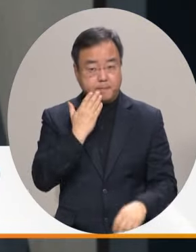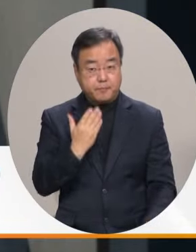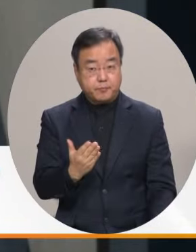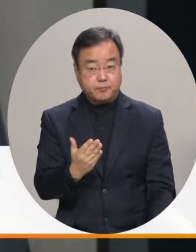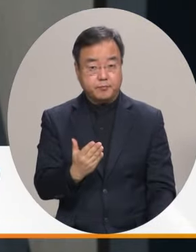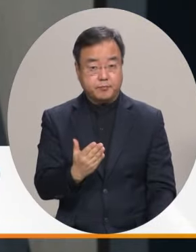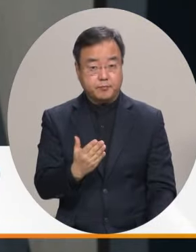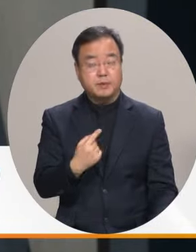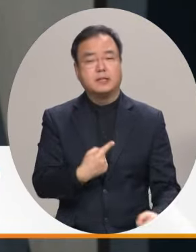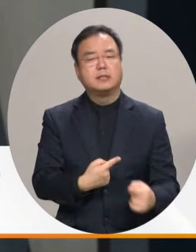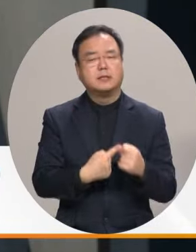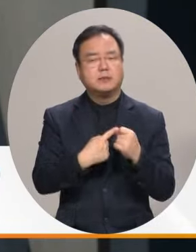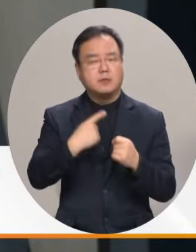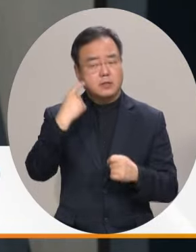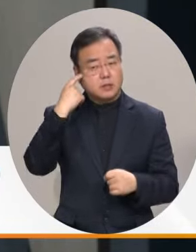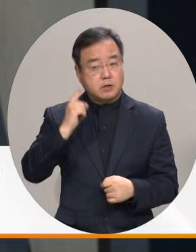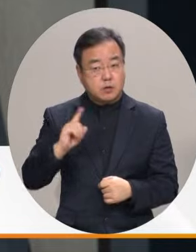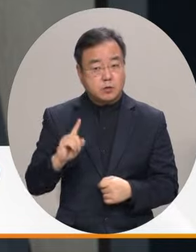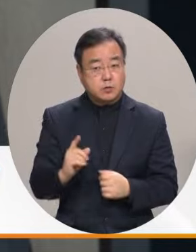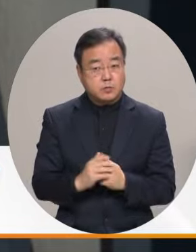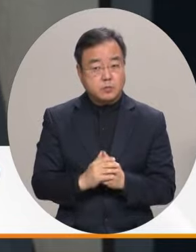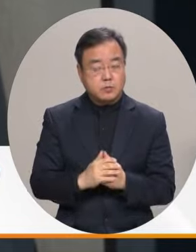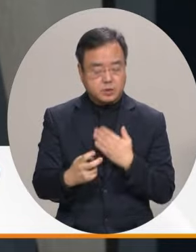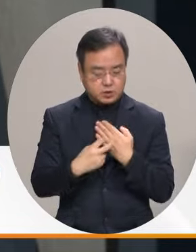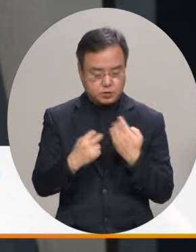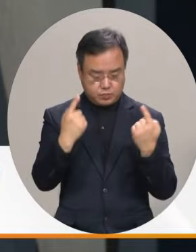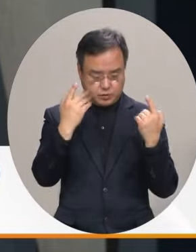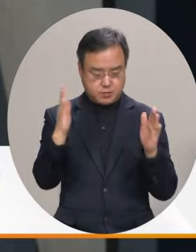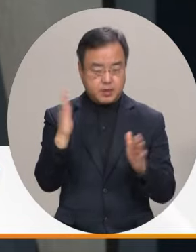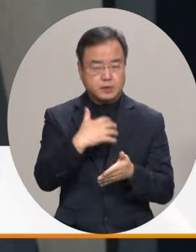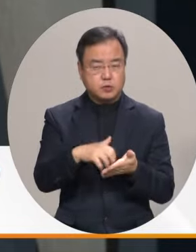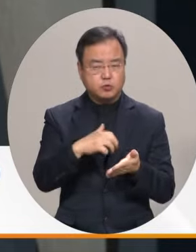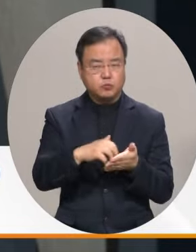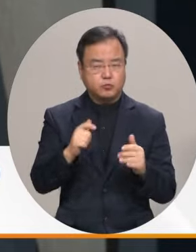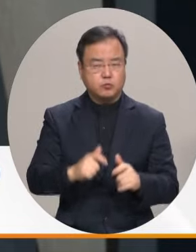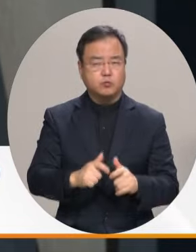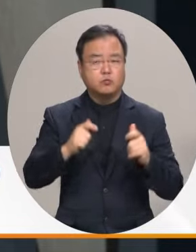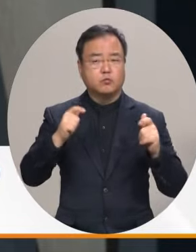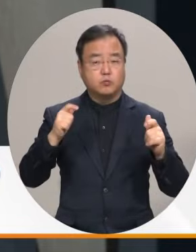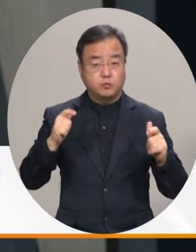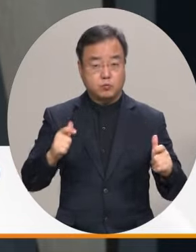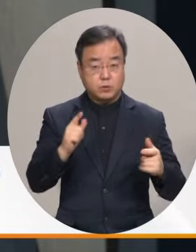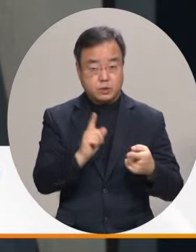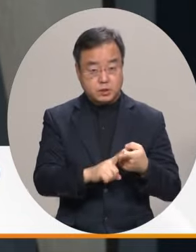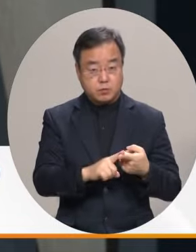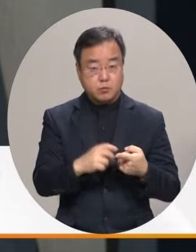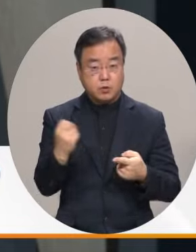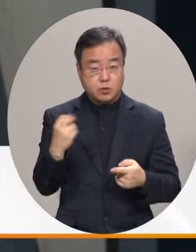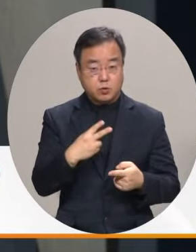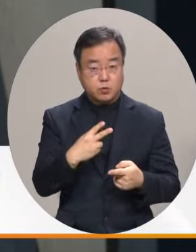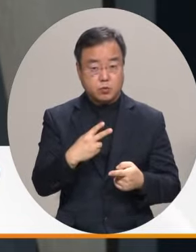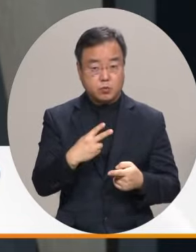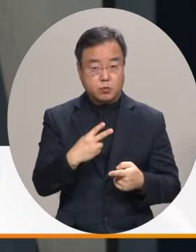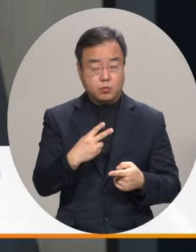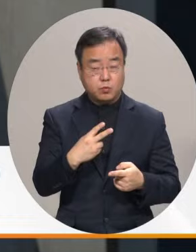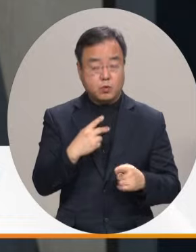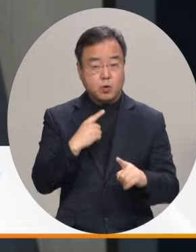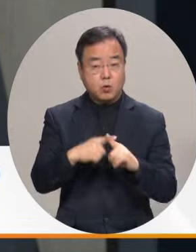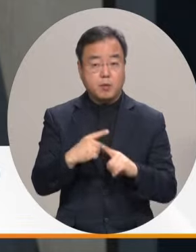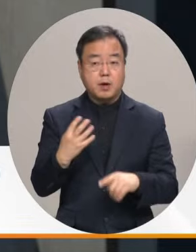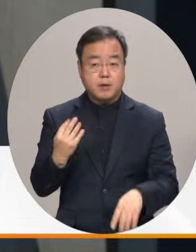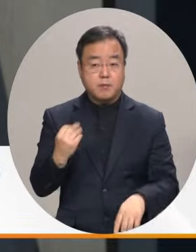이제 제일 먼저 생각해 볼 수 있는 부분은 의대 정원이 확대되는만큼 그리고 곱하기 몇 이런 이런 식으로